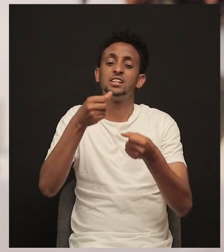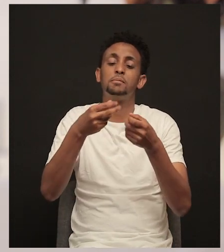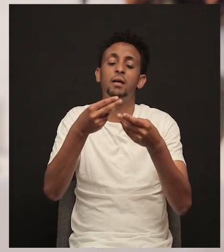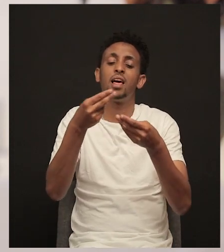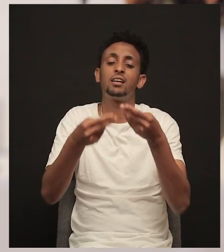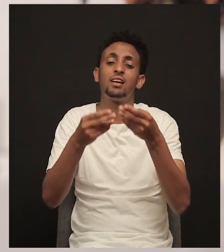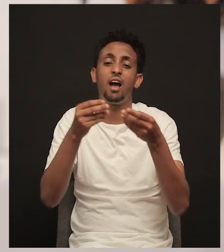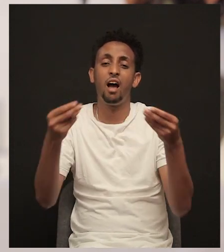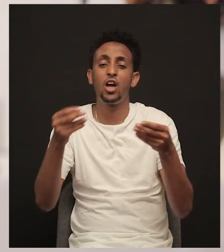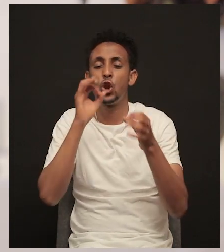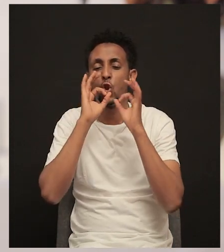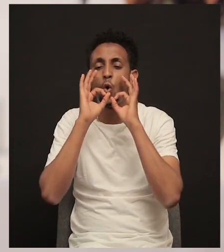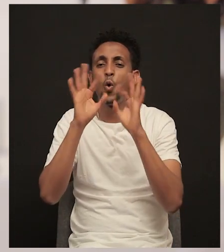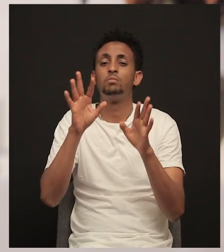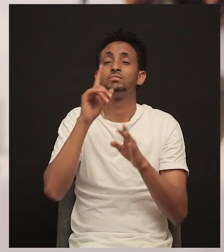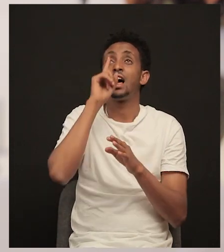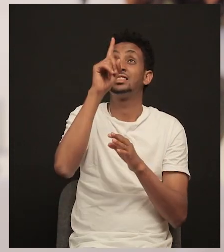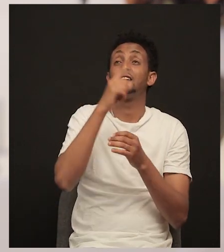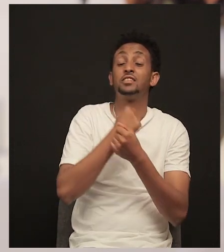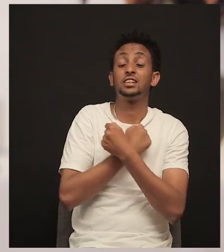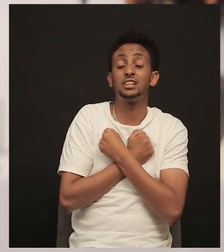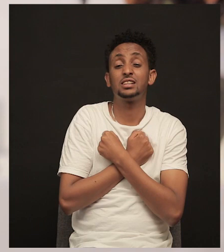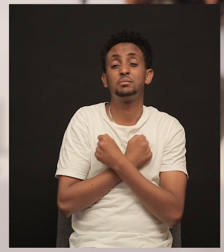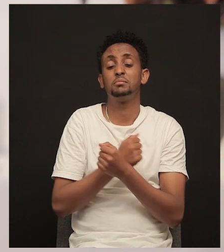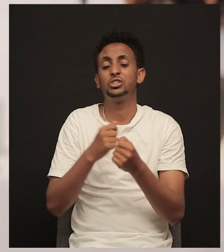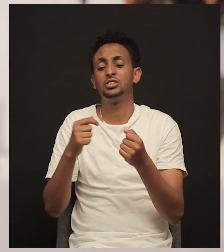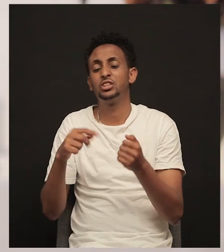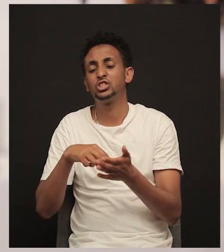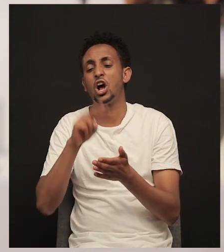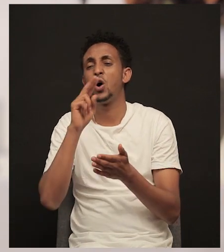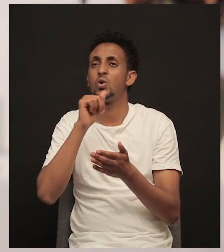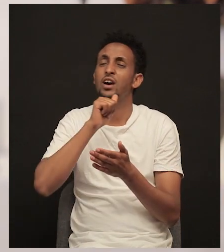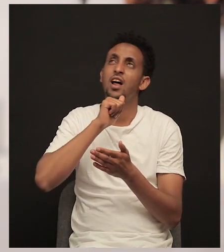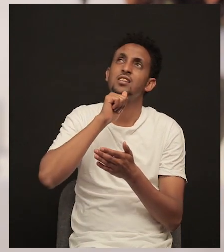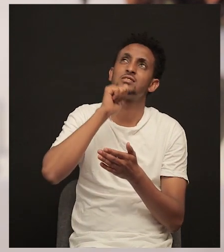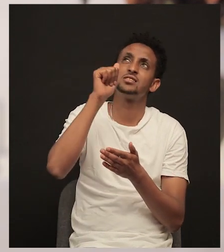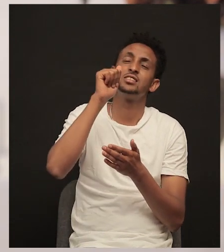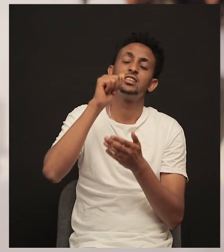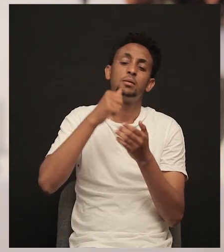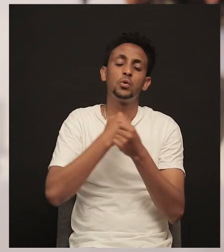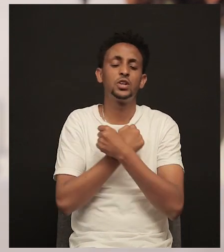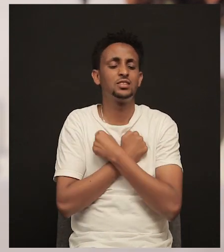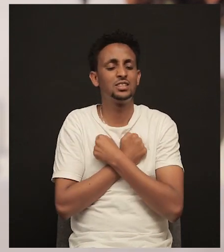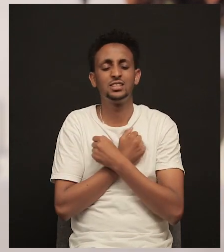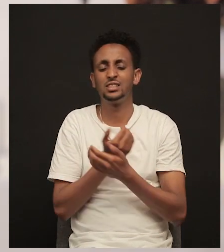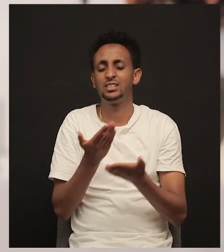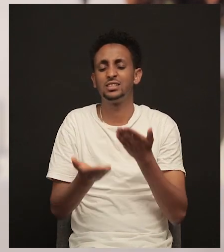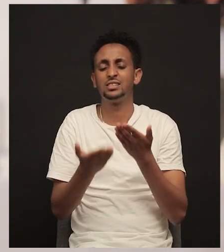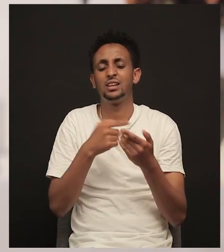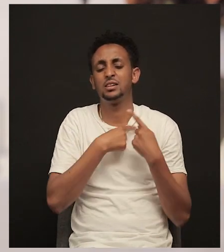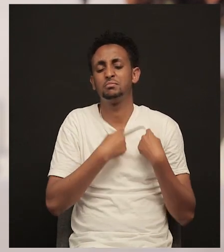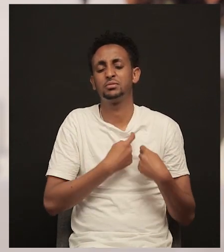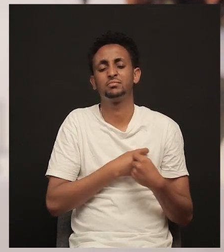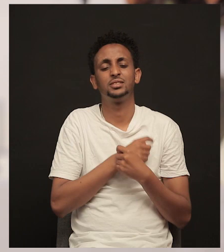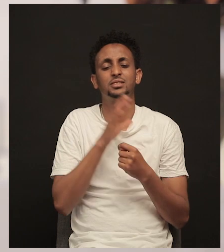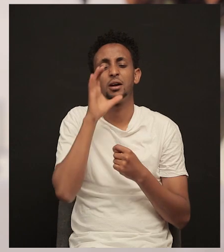ፍቅር መልካ የለው ያንተ ፍቅር መነሻው ከራስ የሞደል